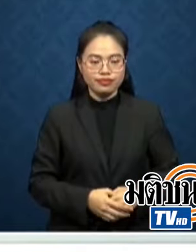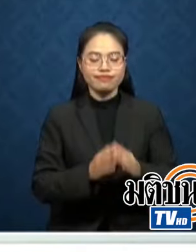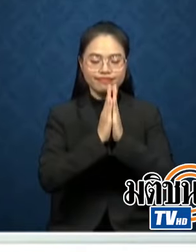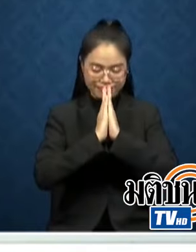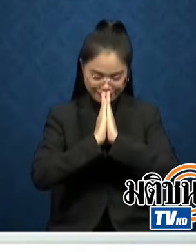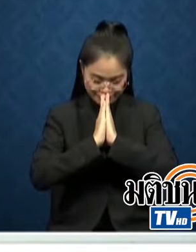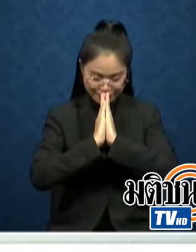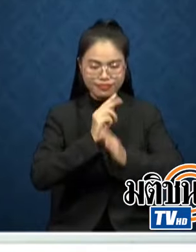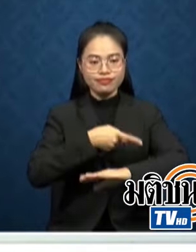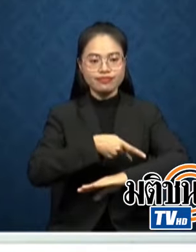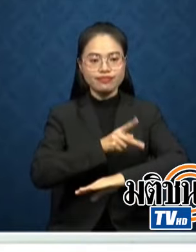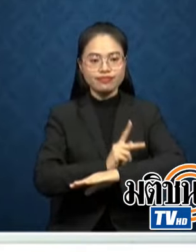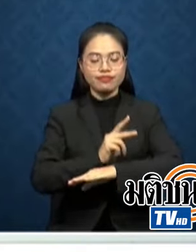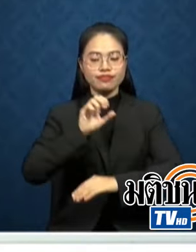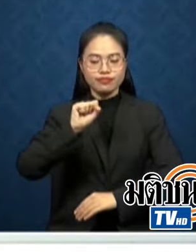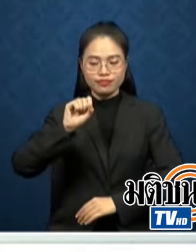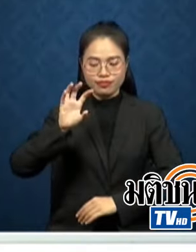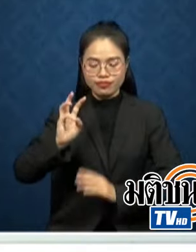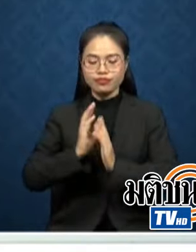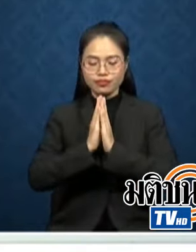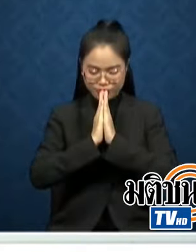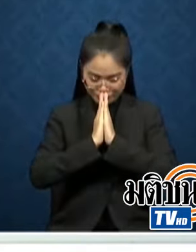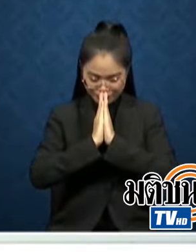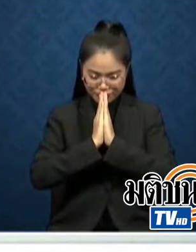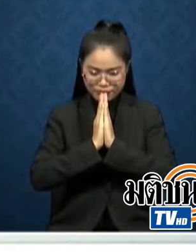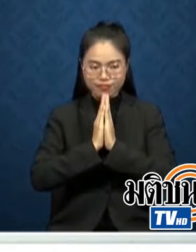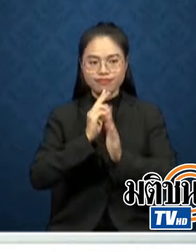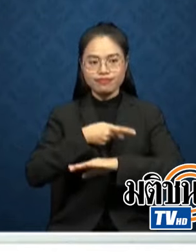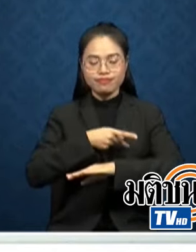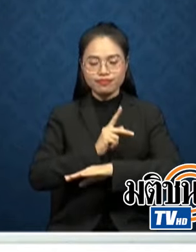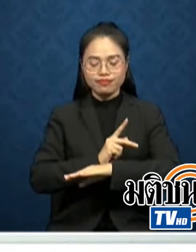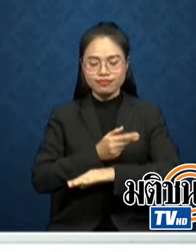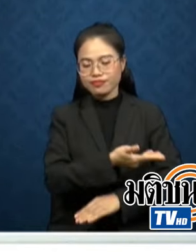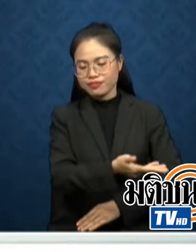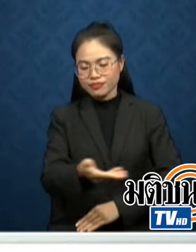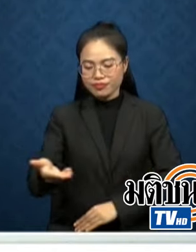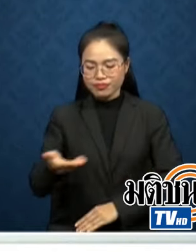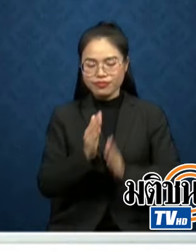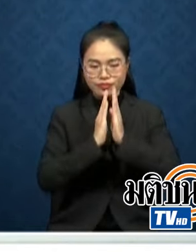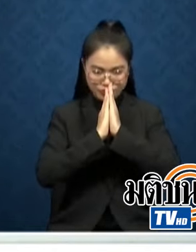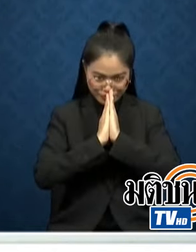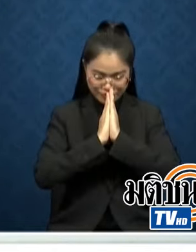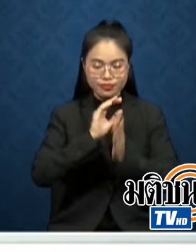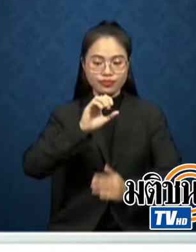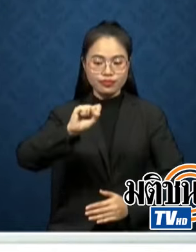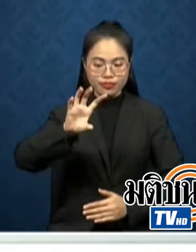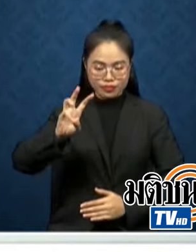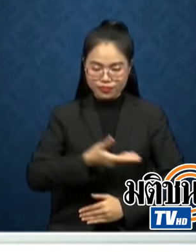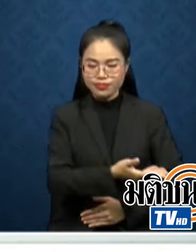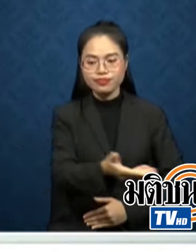เรียนท่านประธานวุฒิสมาชิกวุฒิสภาที่เคารพผ่านไปยังท่านสมาชิกวุฒิสภาผู้ทรงเกียรติทุกท่าน